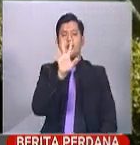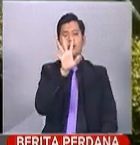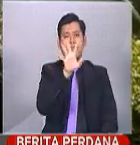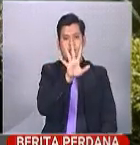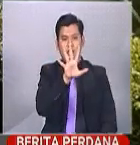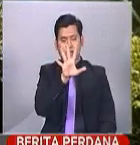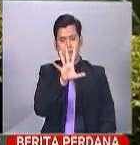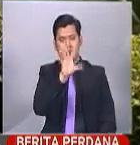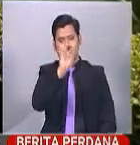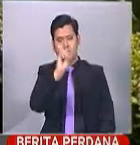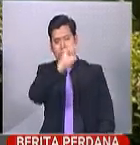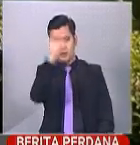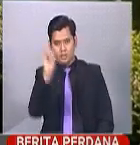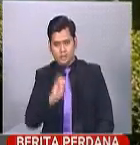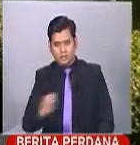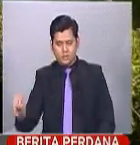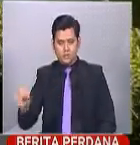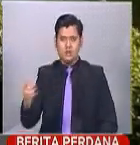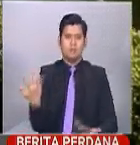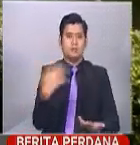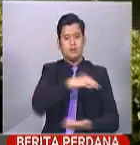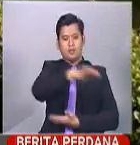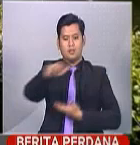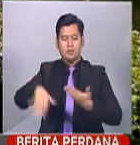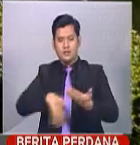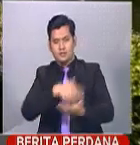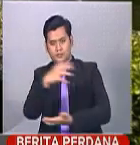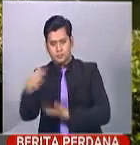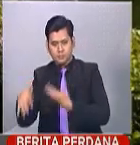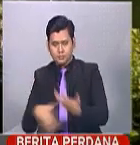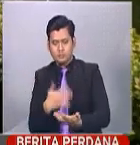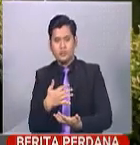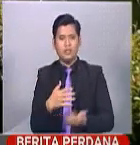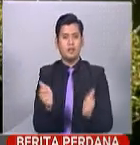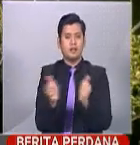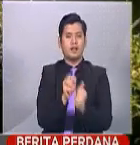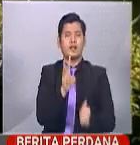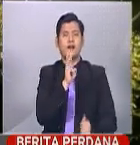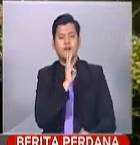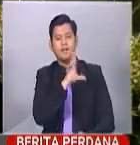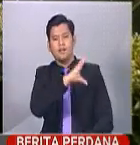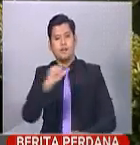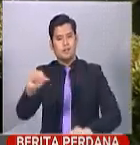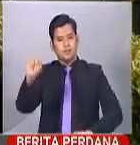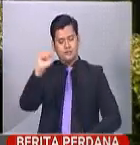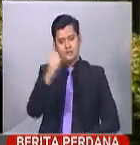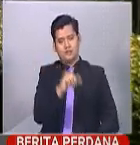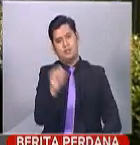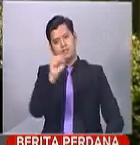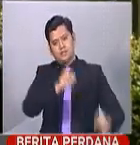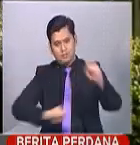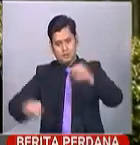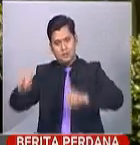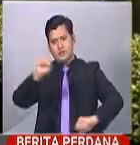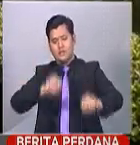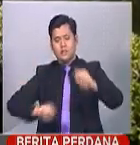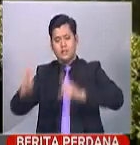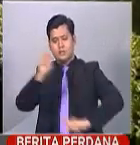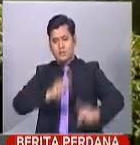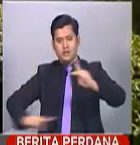campurkan daripada sodium hipoklorit dan juga air yang mana ia telah pengikut garis panduan yang ditetapkan oleh Kementerian Kesehatan Malaysia